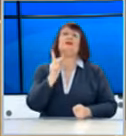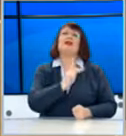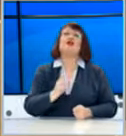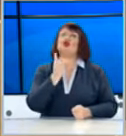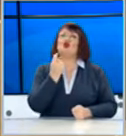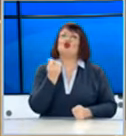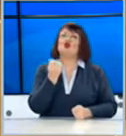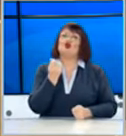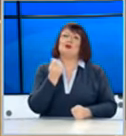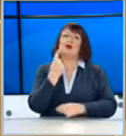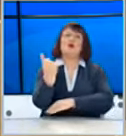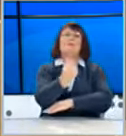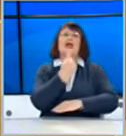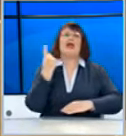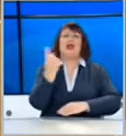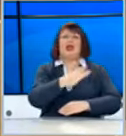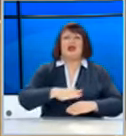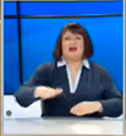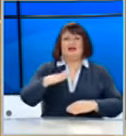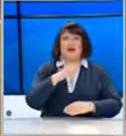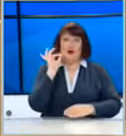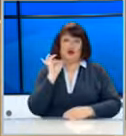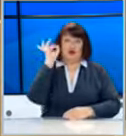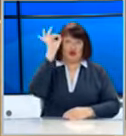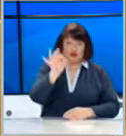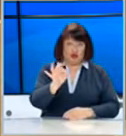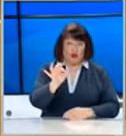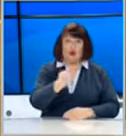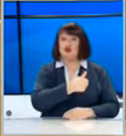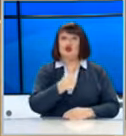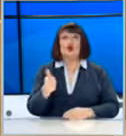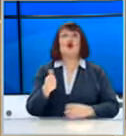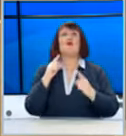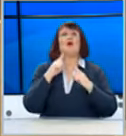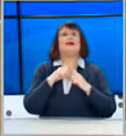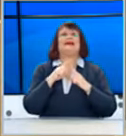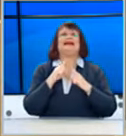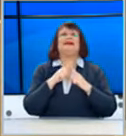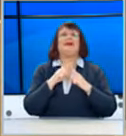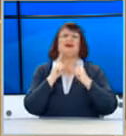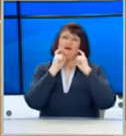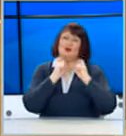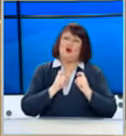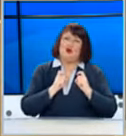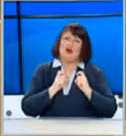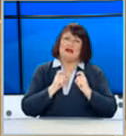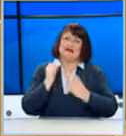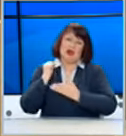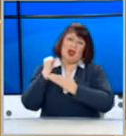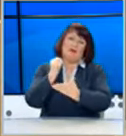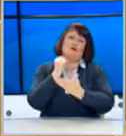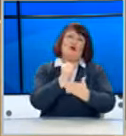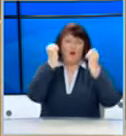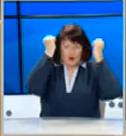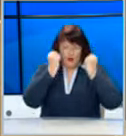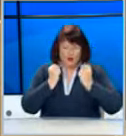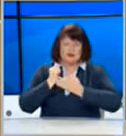κοινωνικο-οικονομικού περιβάλλοντος. Στόχος μας δεν είναι μόνο η τυπική υποχρέωση αποζημίωσης,